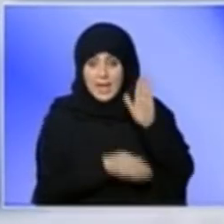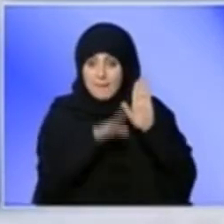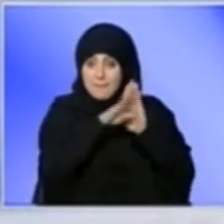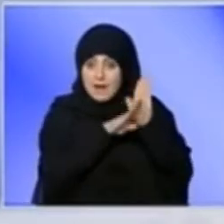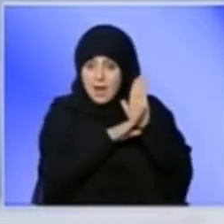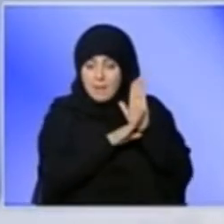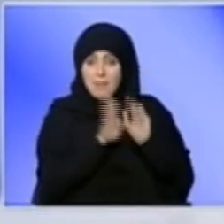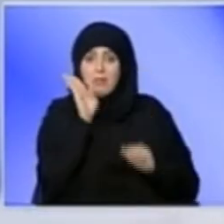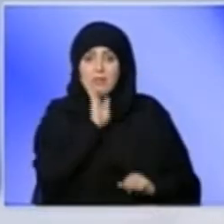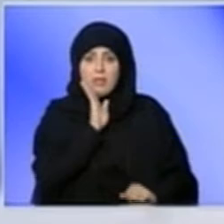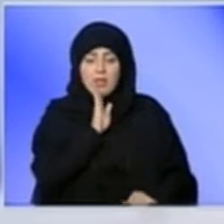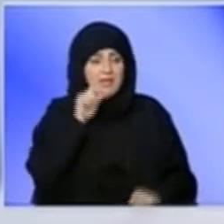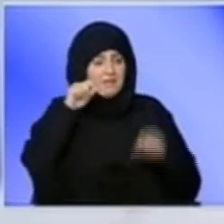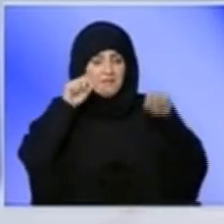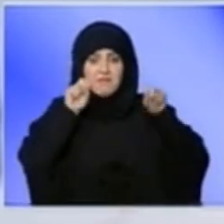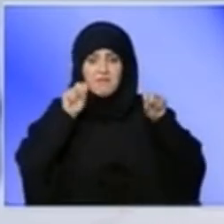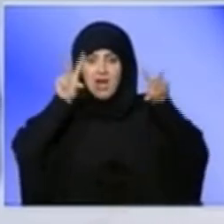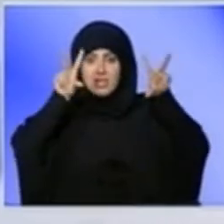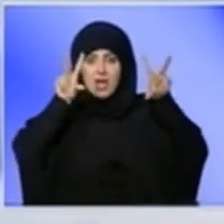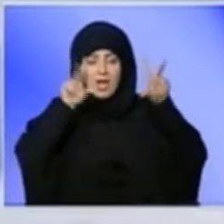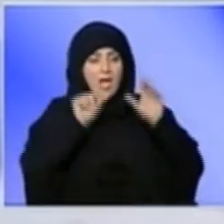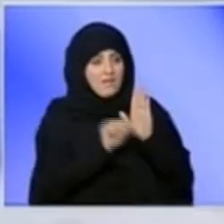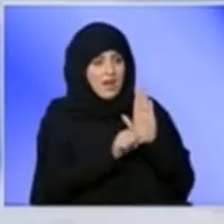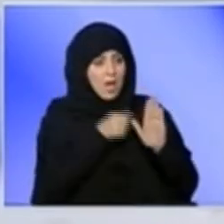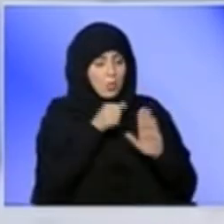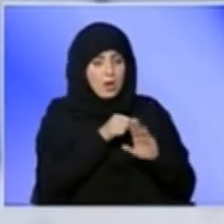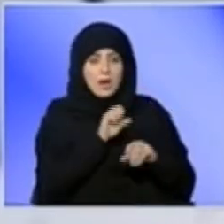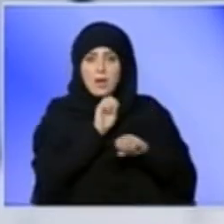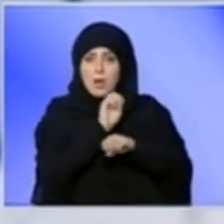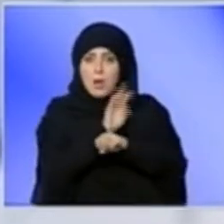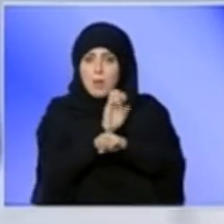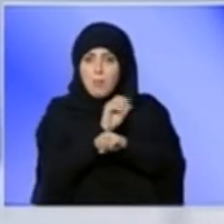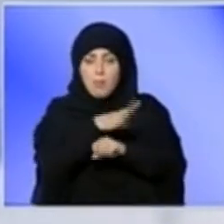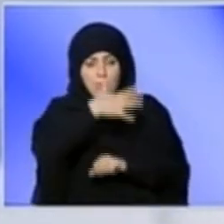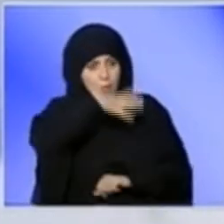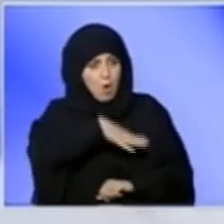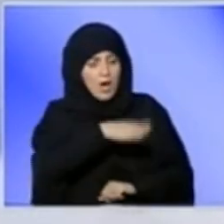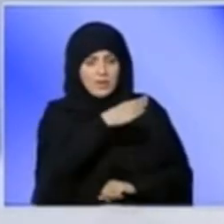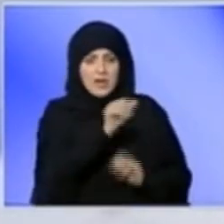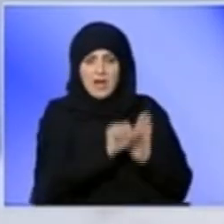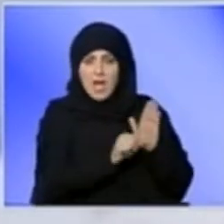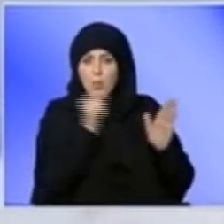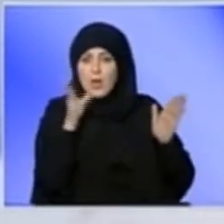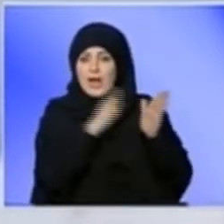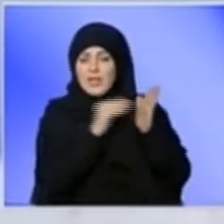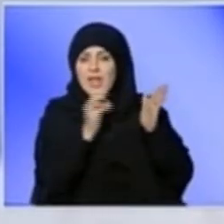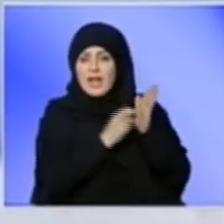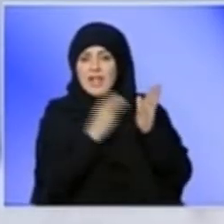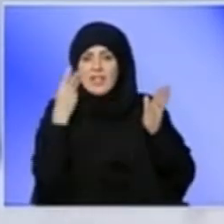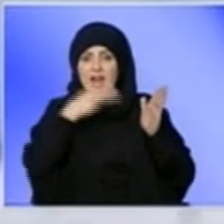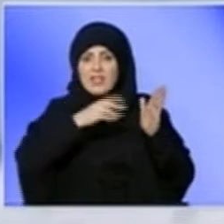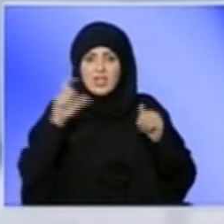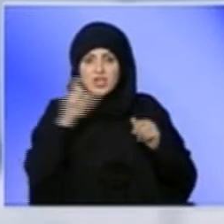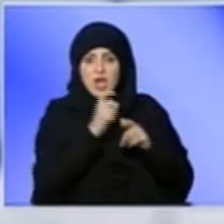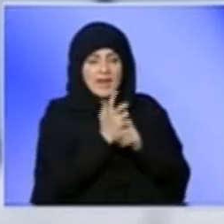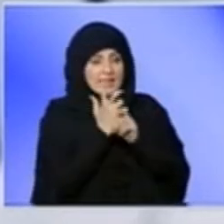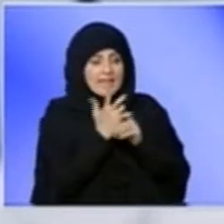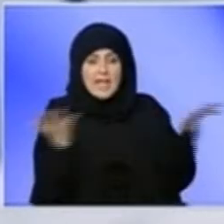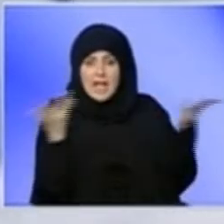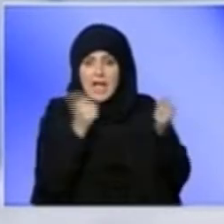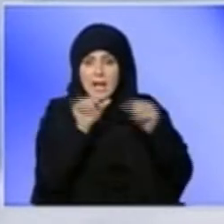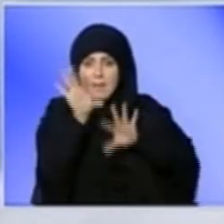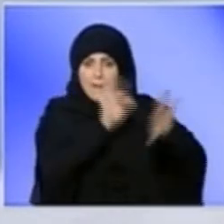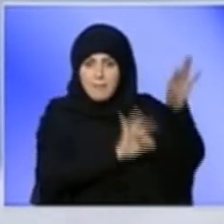برنامج توعوي، يعني برنامج توعي سنبدأ هنا مثلا في محاضرات. أول محاضرة حتكون في يوم 30 سبتمبر على 4000 طالب